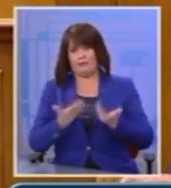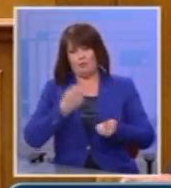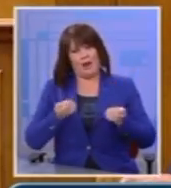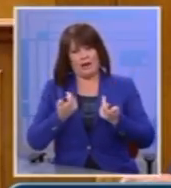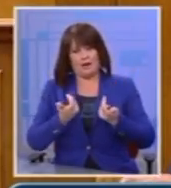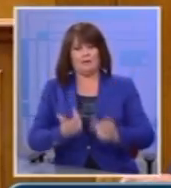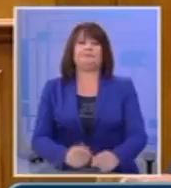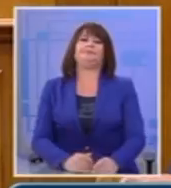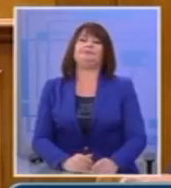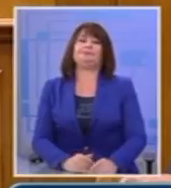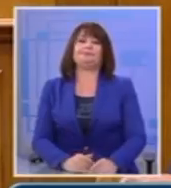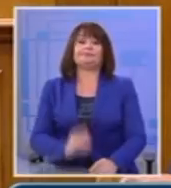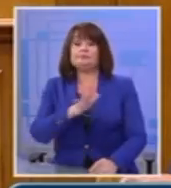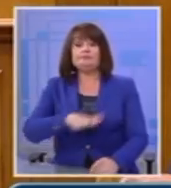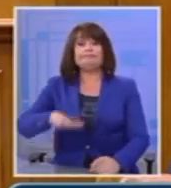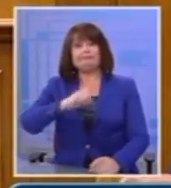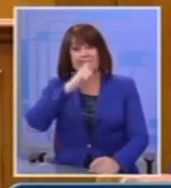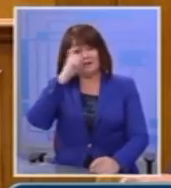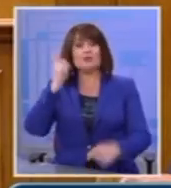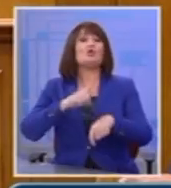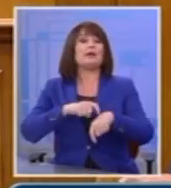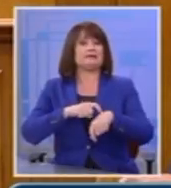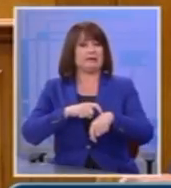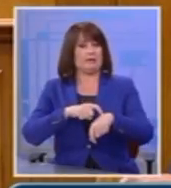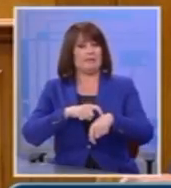ότι σε αυτές τις συνθήκες και στις δύσκολες στιγμές